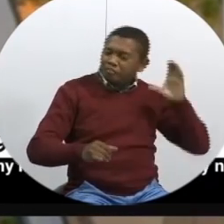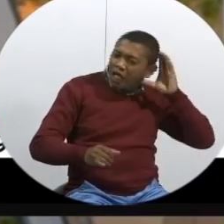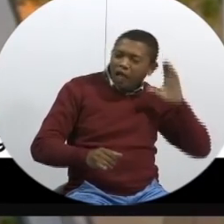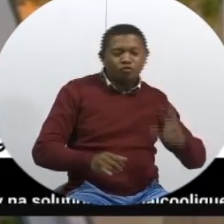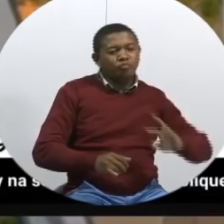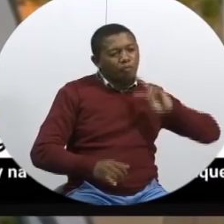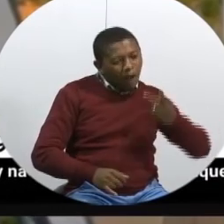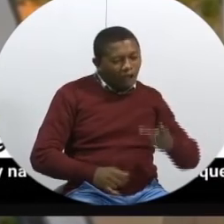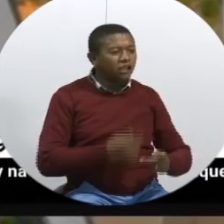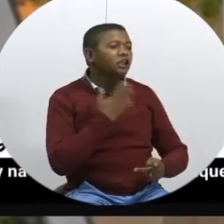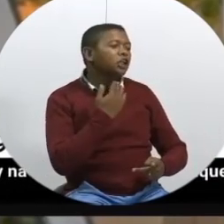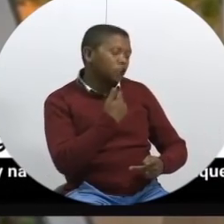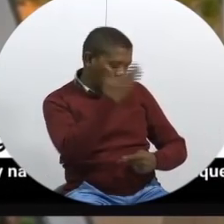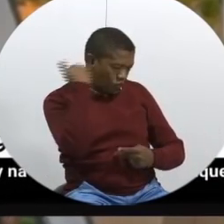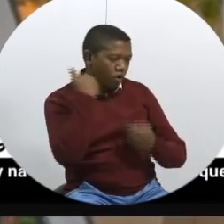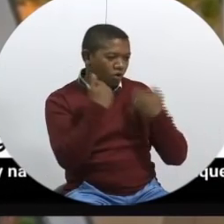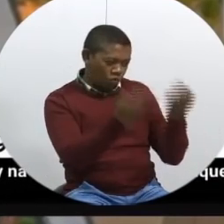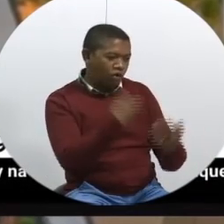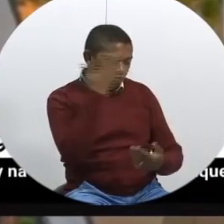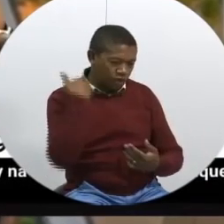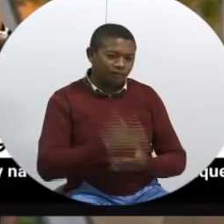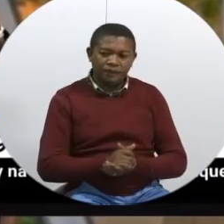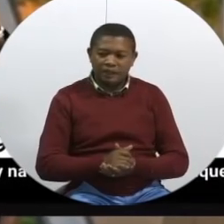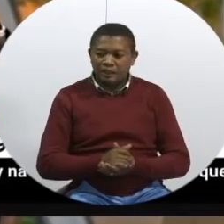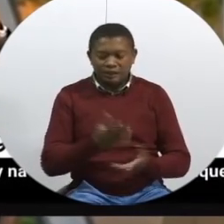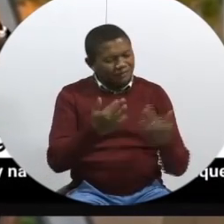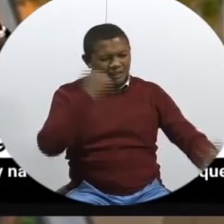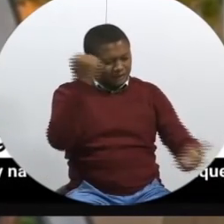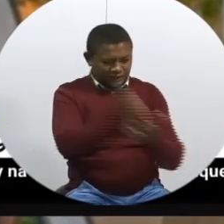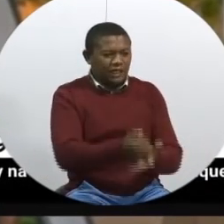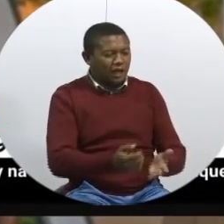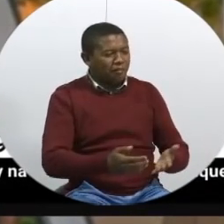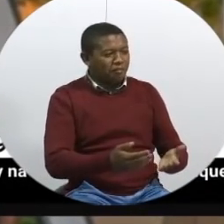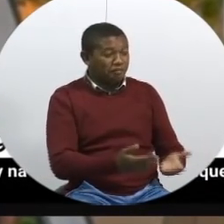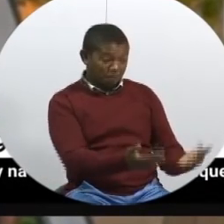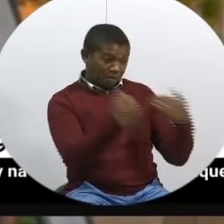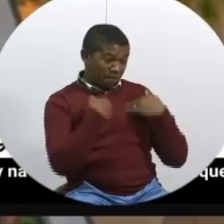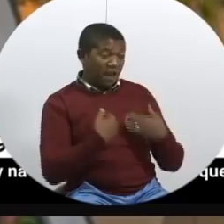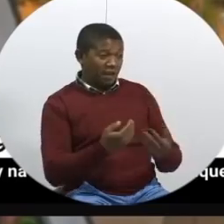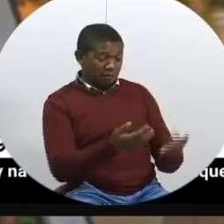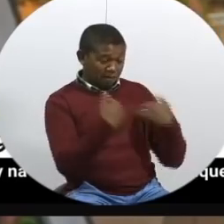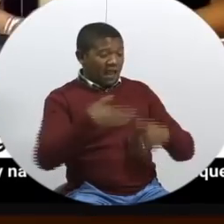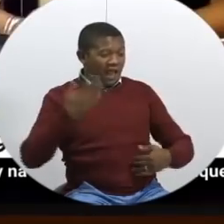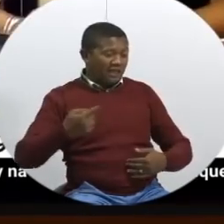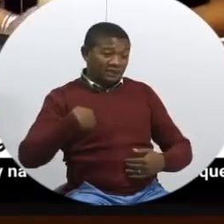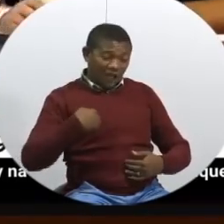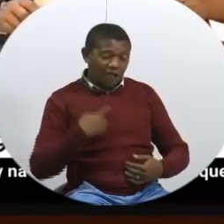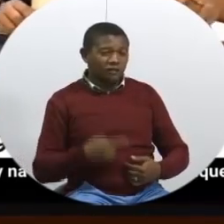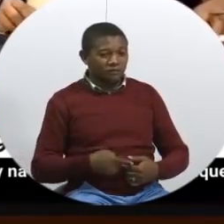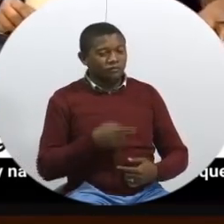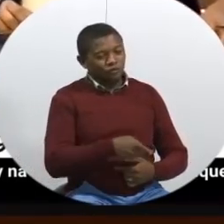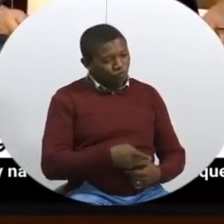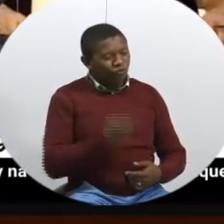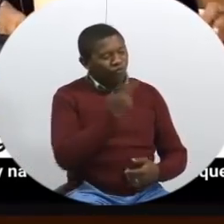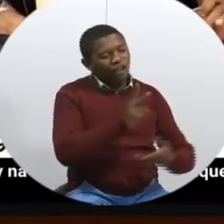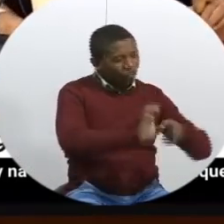mamaly a ny entanyenta amin'ny vahoaka ny zavatra tena hoe manome ainana dia ny